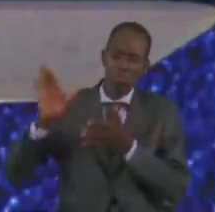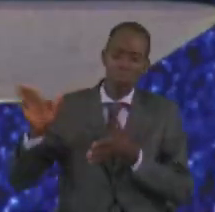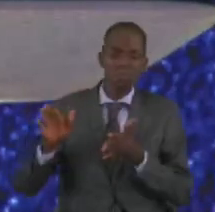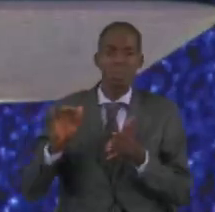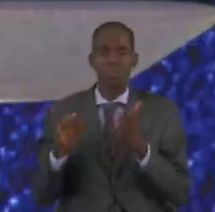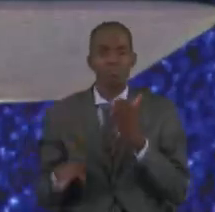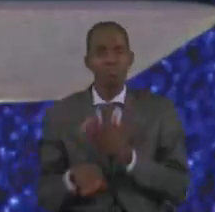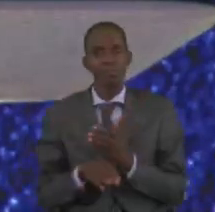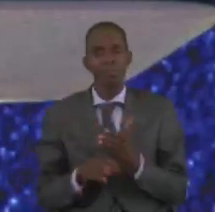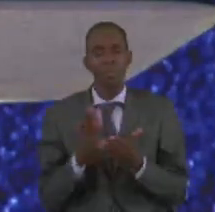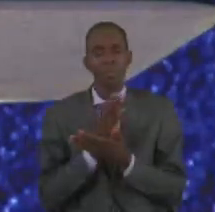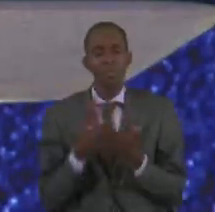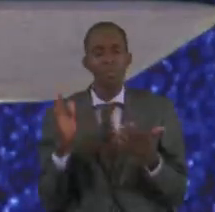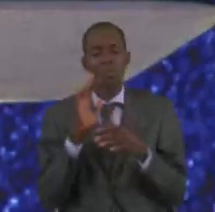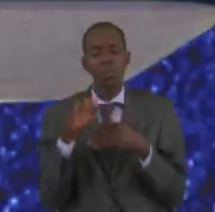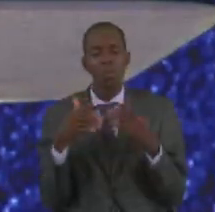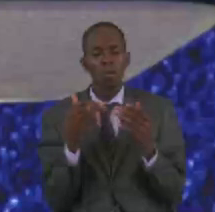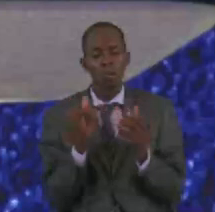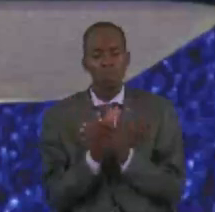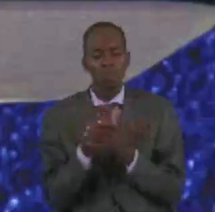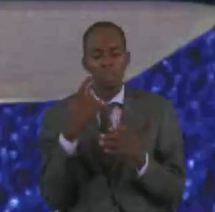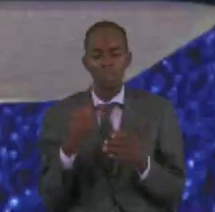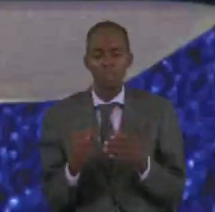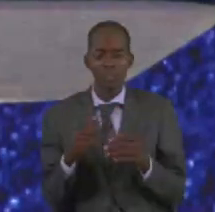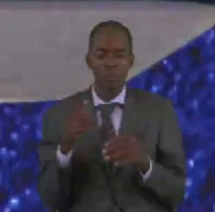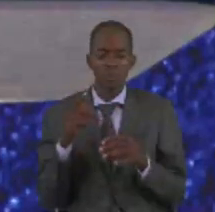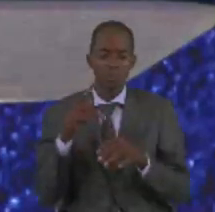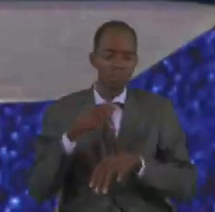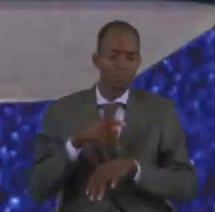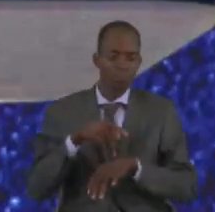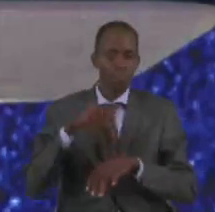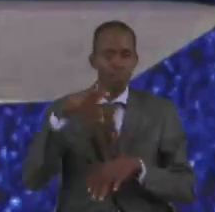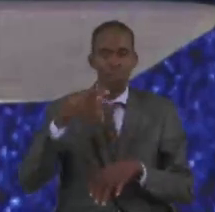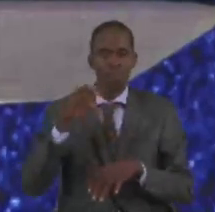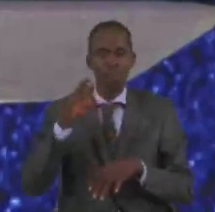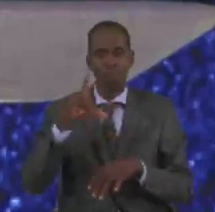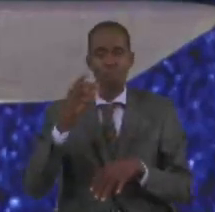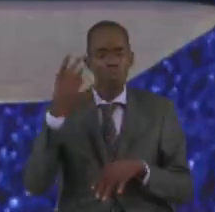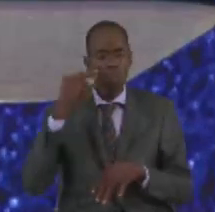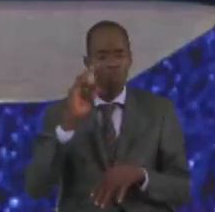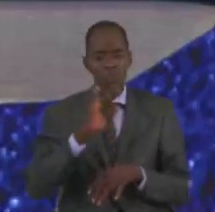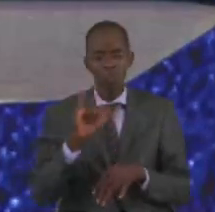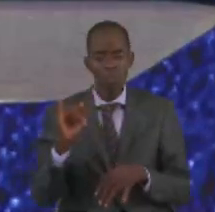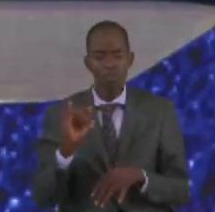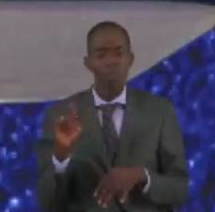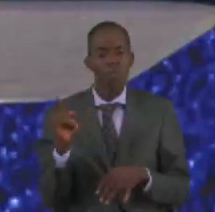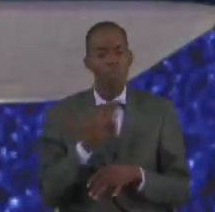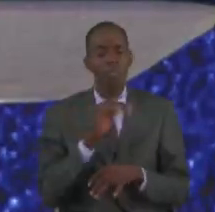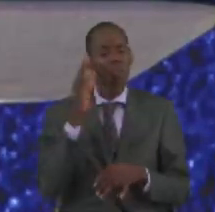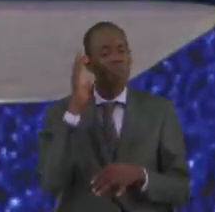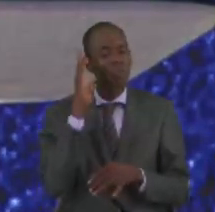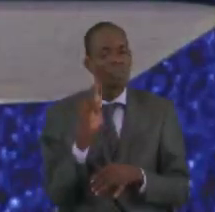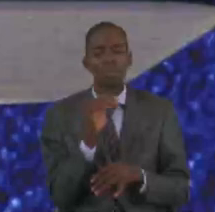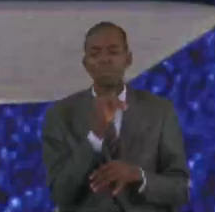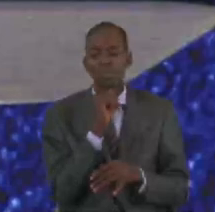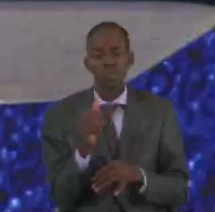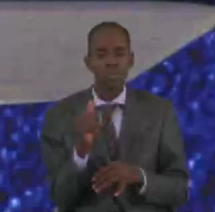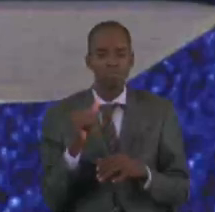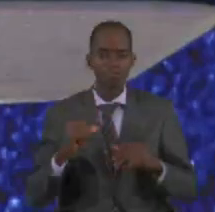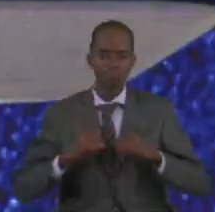et négligent l'évangile que l'apôtre Paul prêchait, ils ne rejetaient pas Paul, ils ne rejetaient pas,